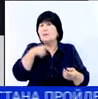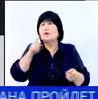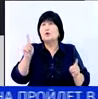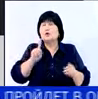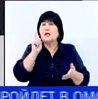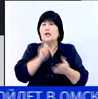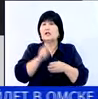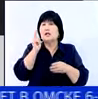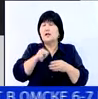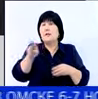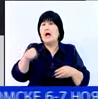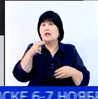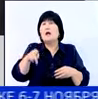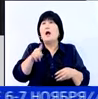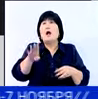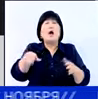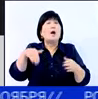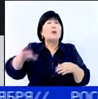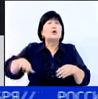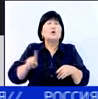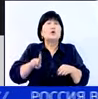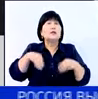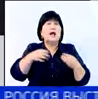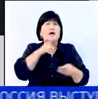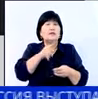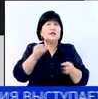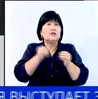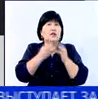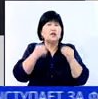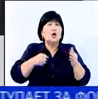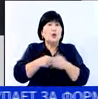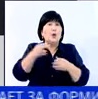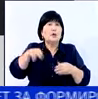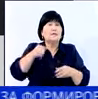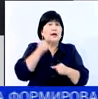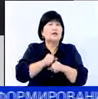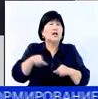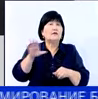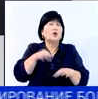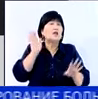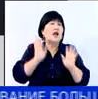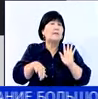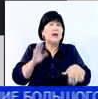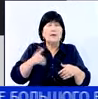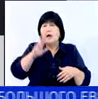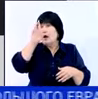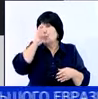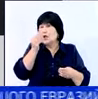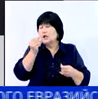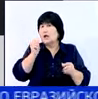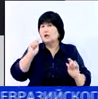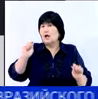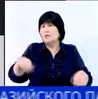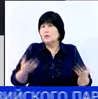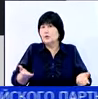что должны завершить в декабре. А не потом, чтобы нагнать время, за 10 дней до декабря сделают все тяп-ляп. Государственные средства пустят